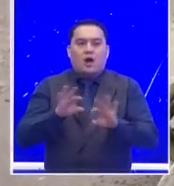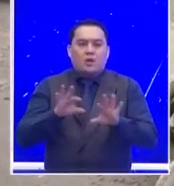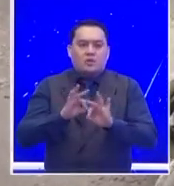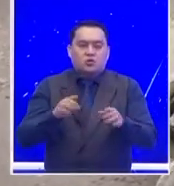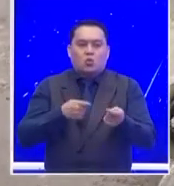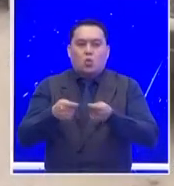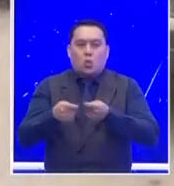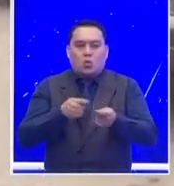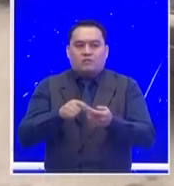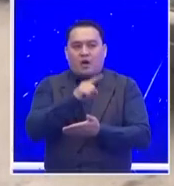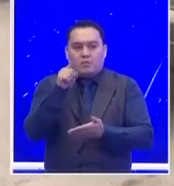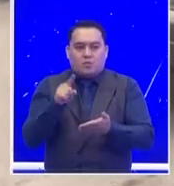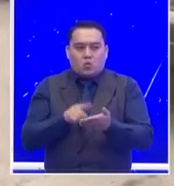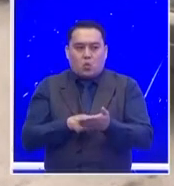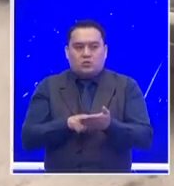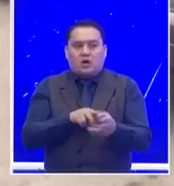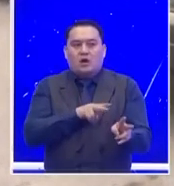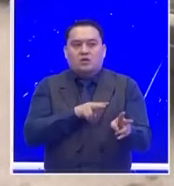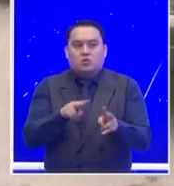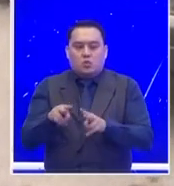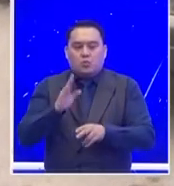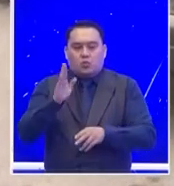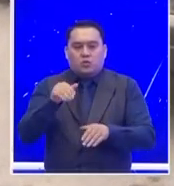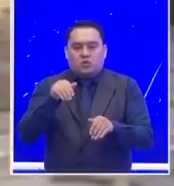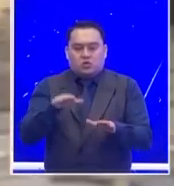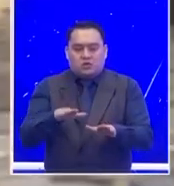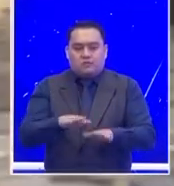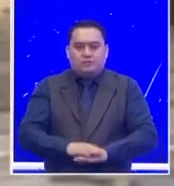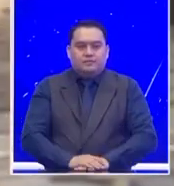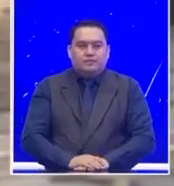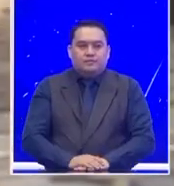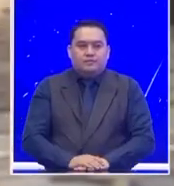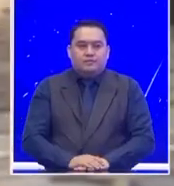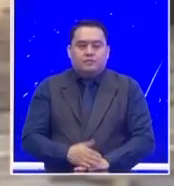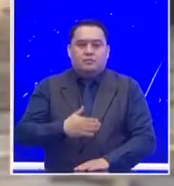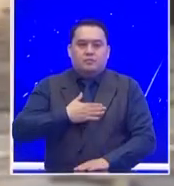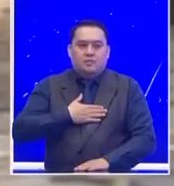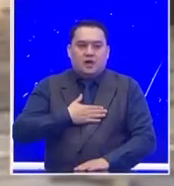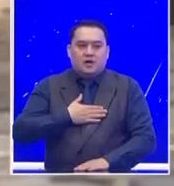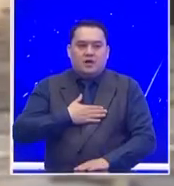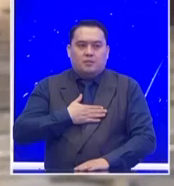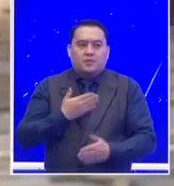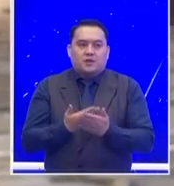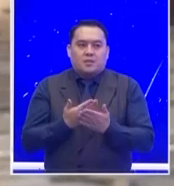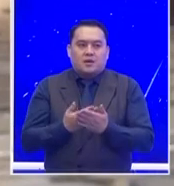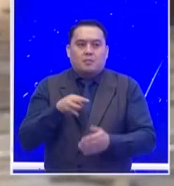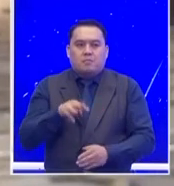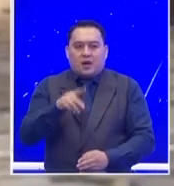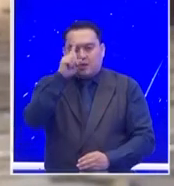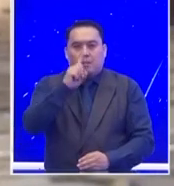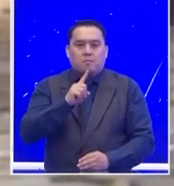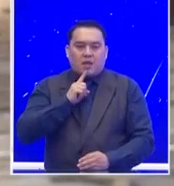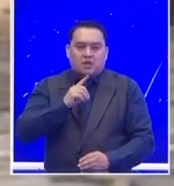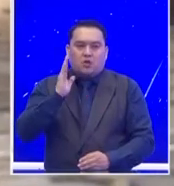представители власти, данный вопрос стоит у них на контроле и скоро будет исчерпан. В ближайшее время, то есть примерно в марте месяце,